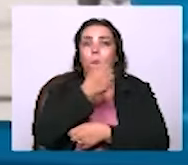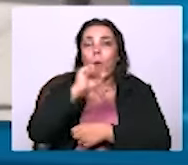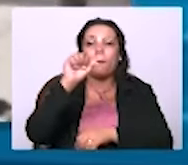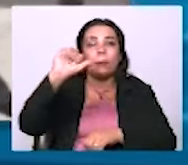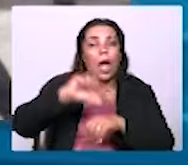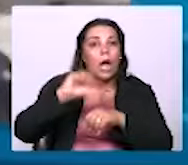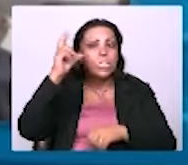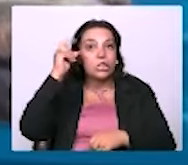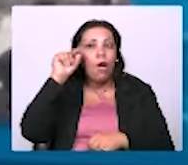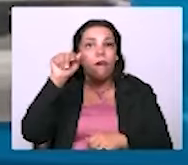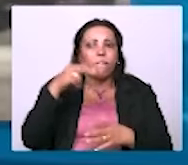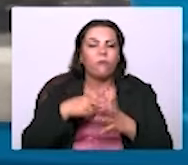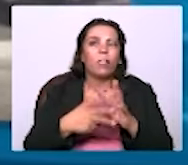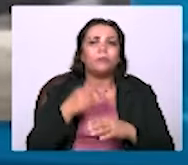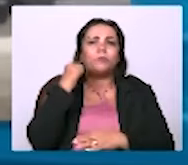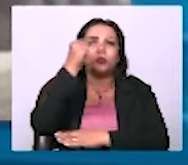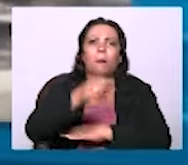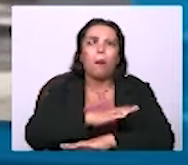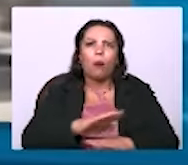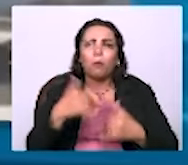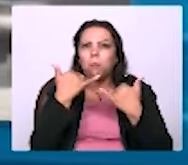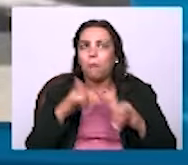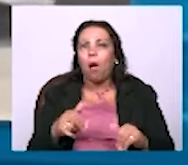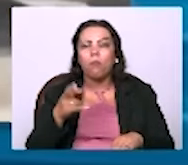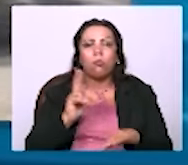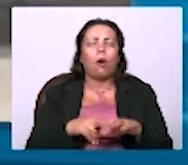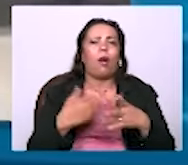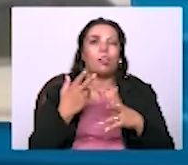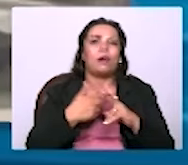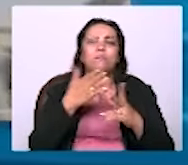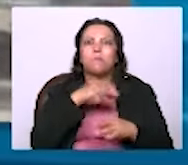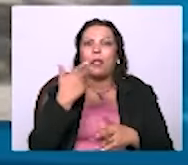ضحايا بيقعوا بنيه اساسيه بتدمر اقتصاد